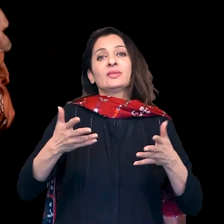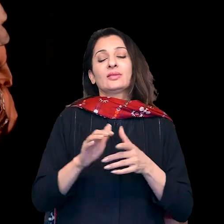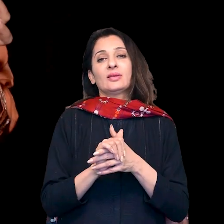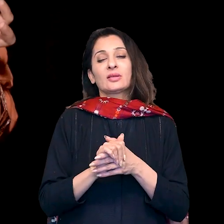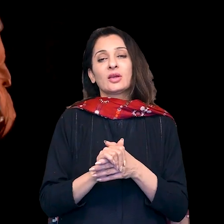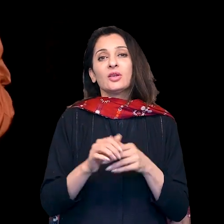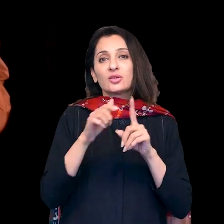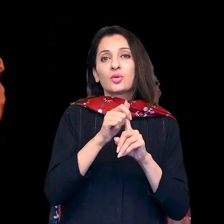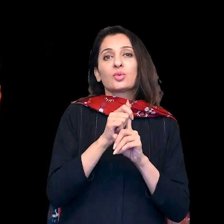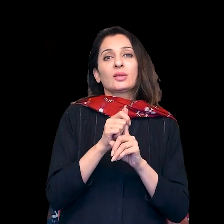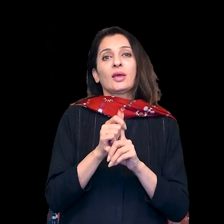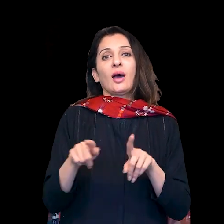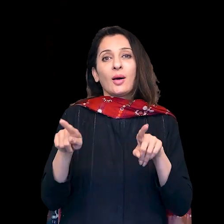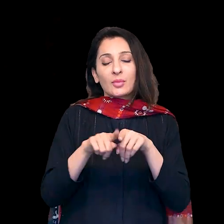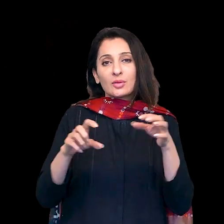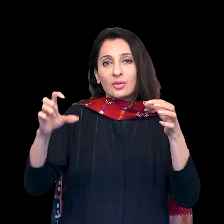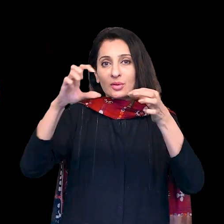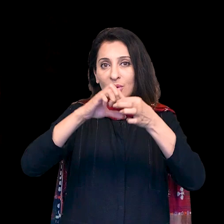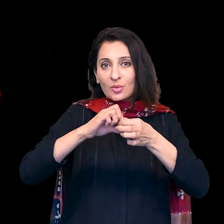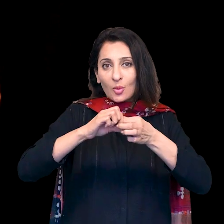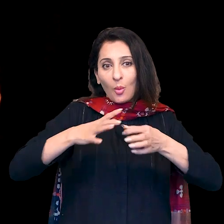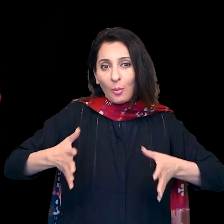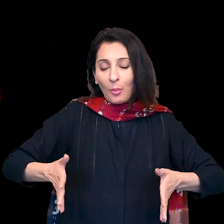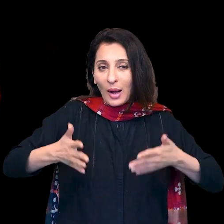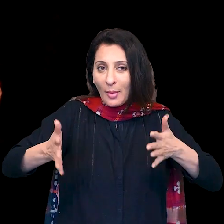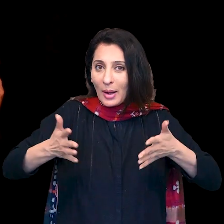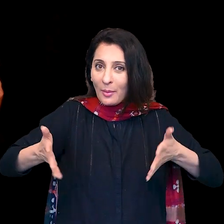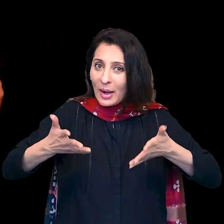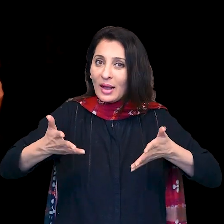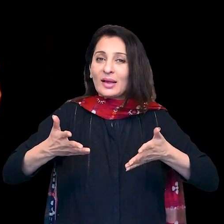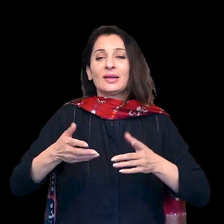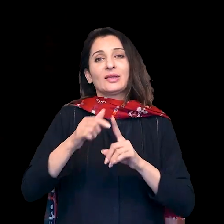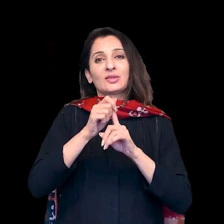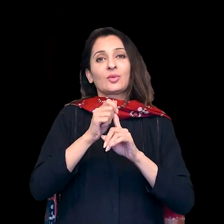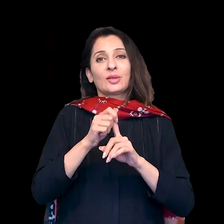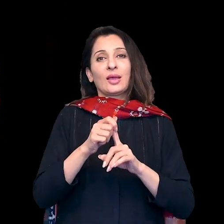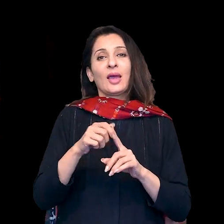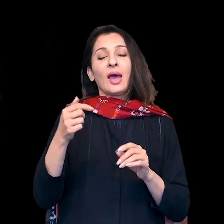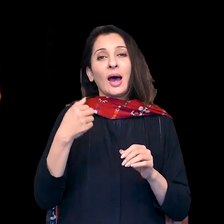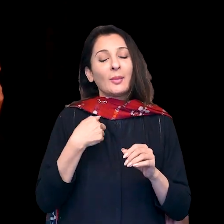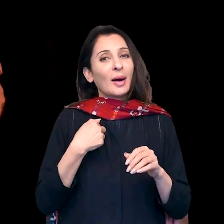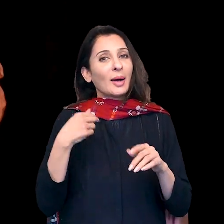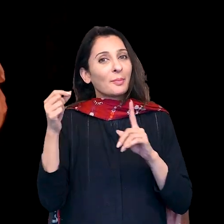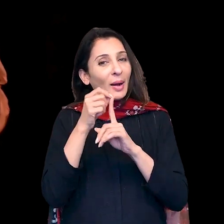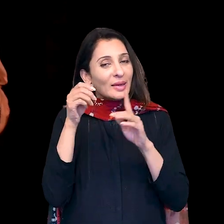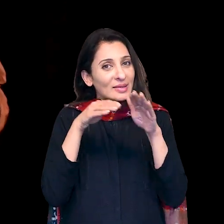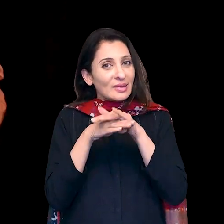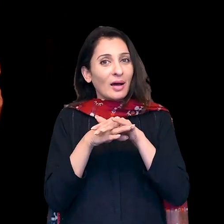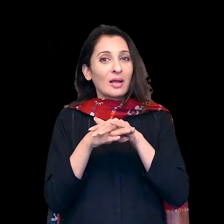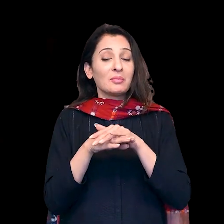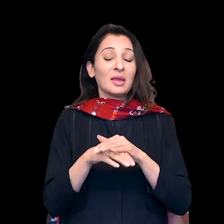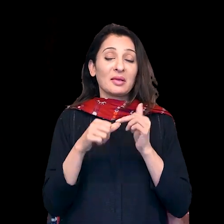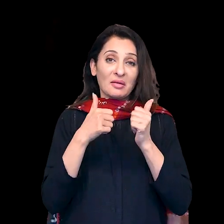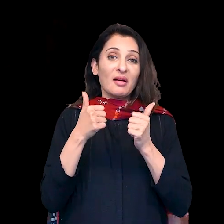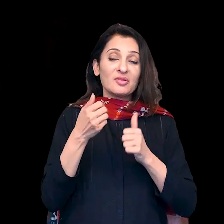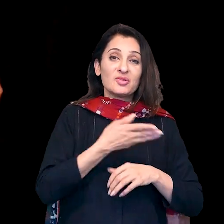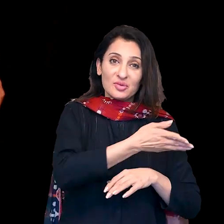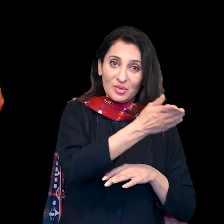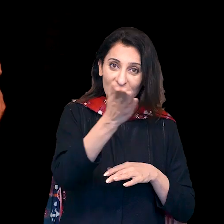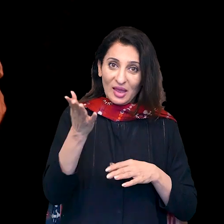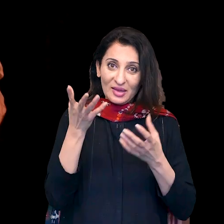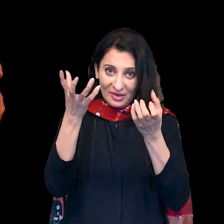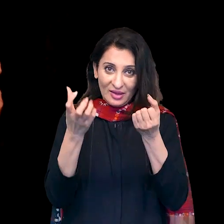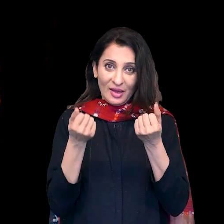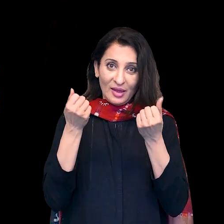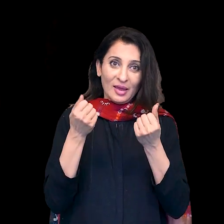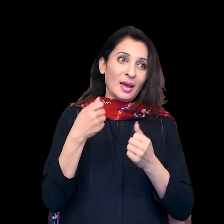other individuals. We're very lucky in Pakistan. हमारे पास फैमिली होती है, हमारे पास एक अच्छी सोसाइटी है, हमारे इर्द गिर्द